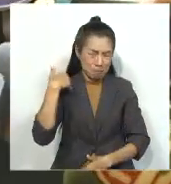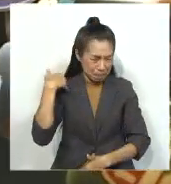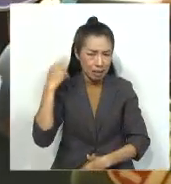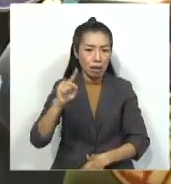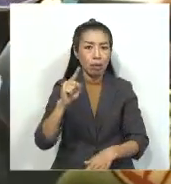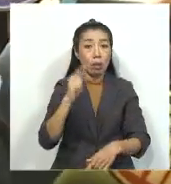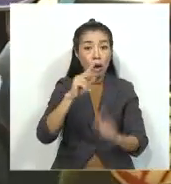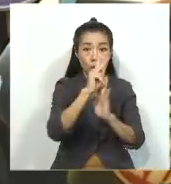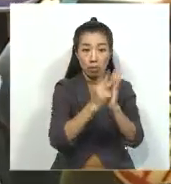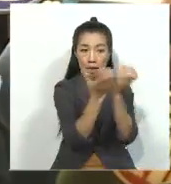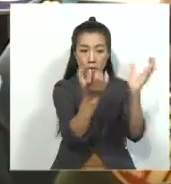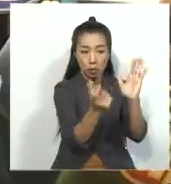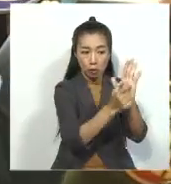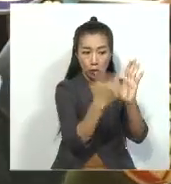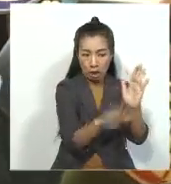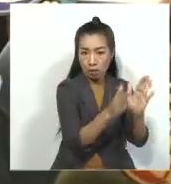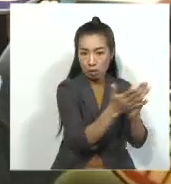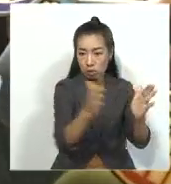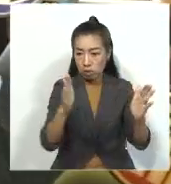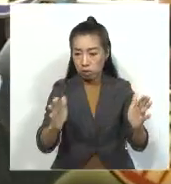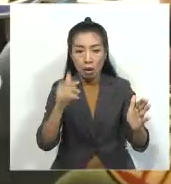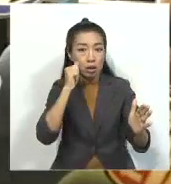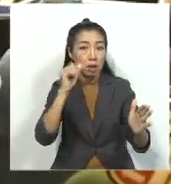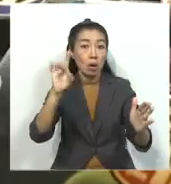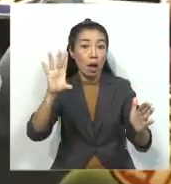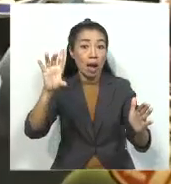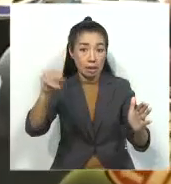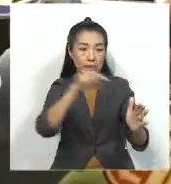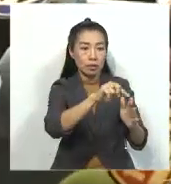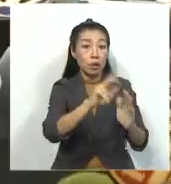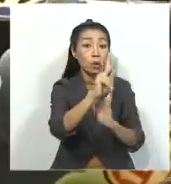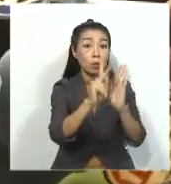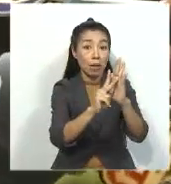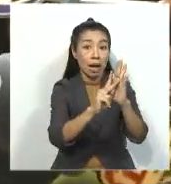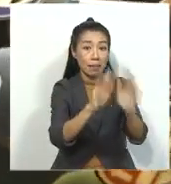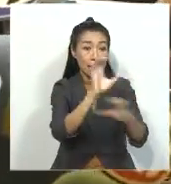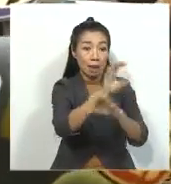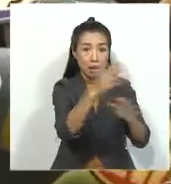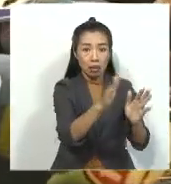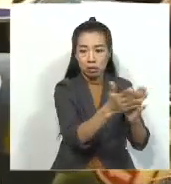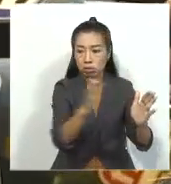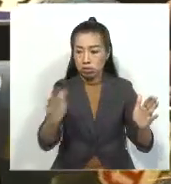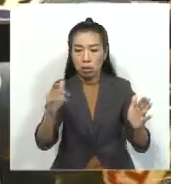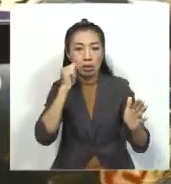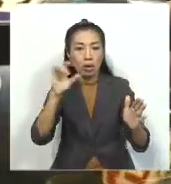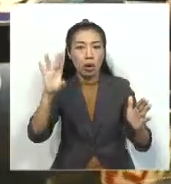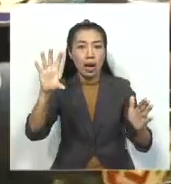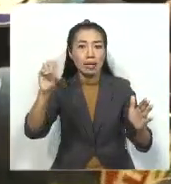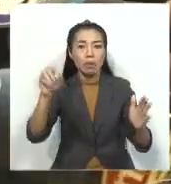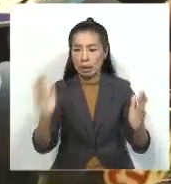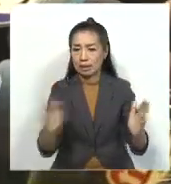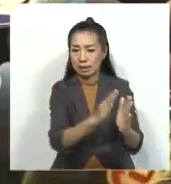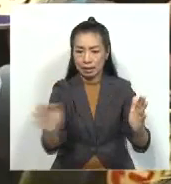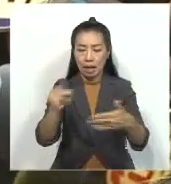150วันเพราะพระราชกฤษฎีกาออกแล้วใช่เปล่าแล้วจะไปเอาอะไรกัน